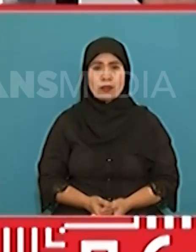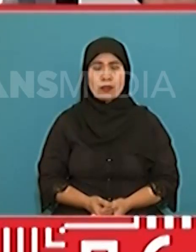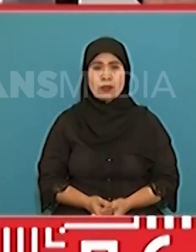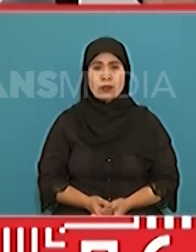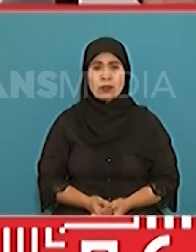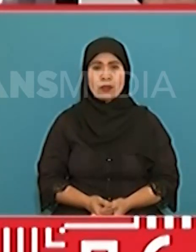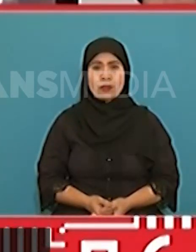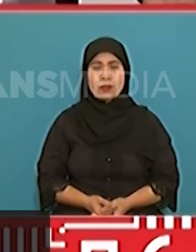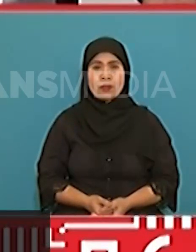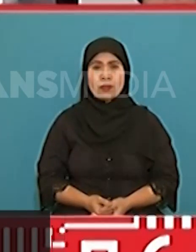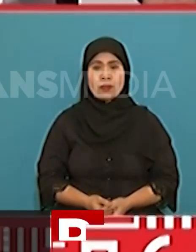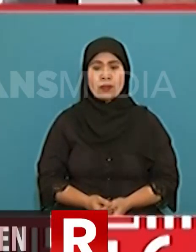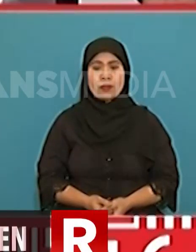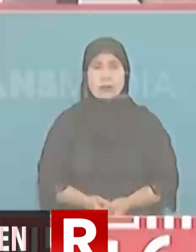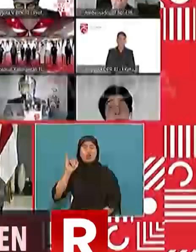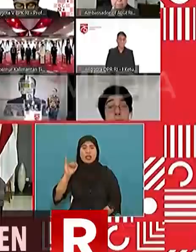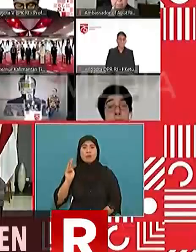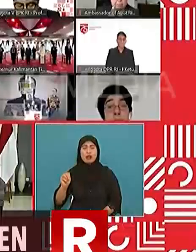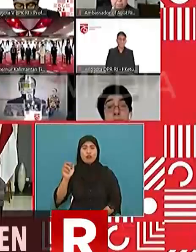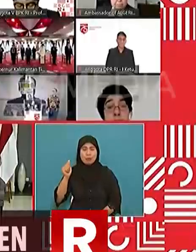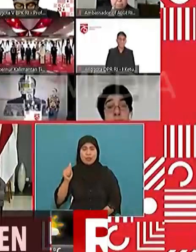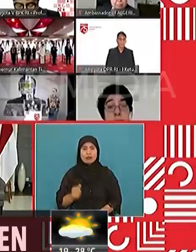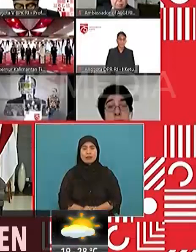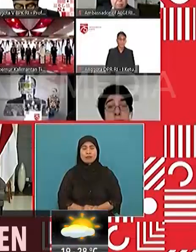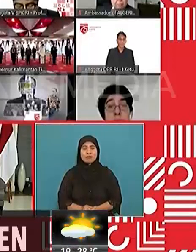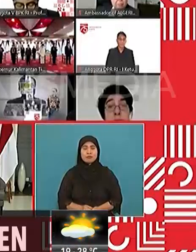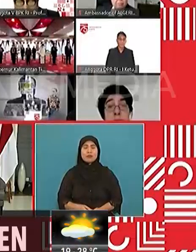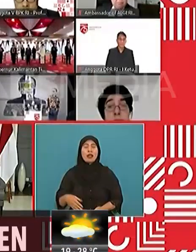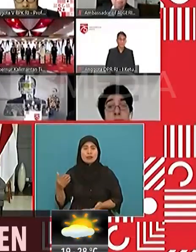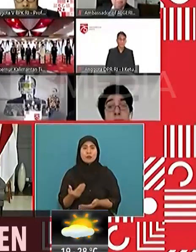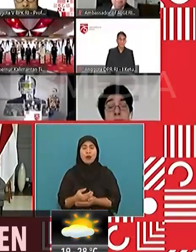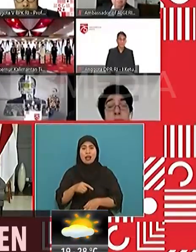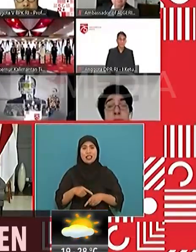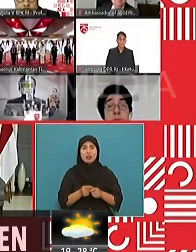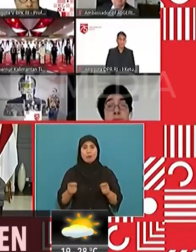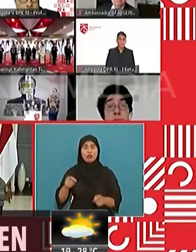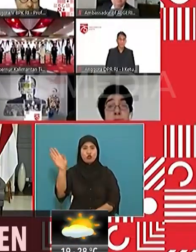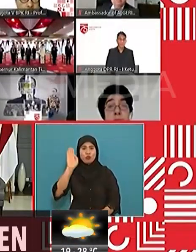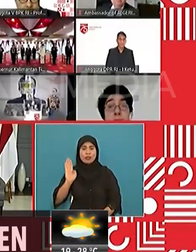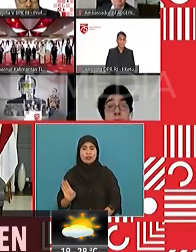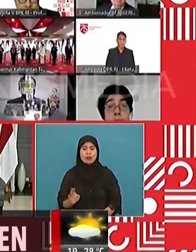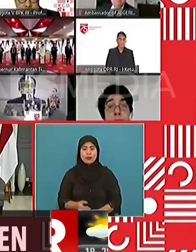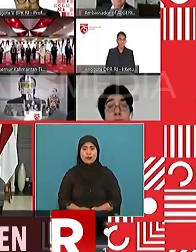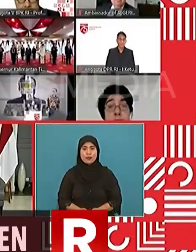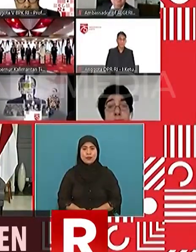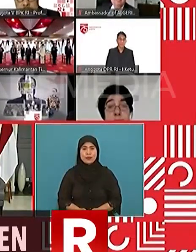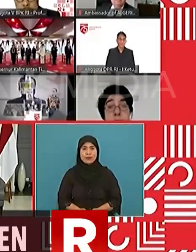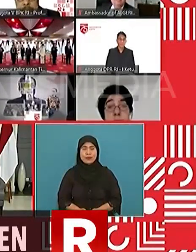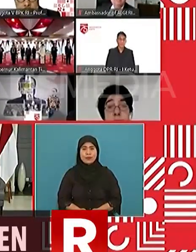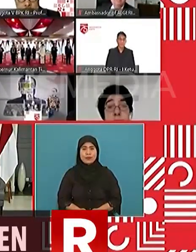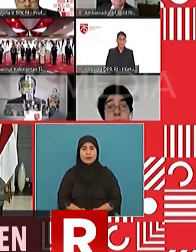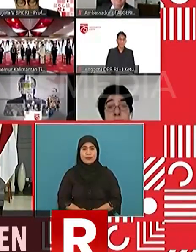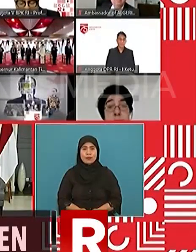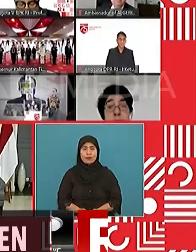kediaman masing-masing. Awalnya cucu JK duduk di pangkuan. Namun saat Yusuf Kala harus berdiri karena Presiden